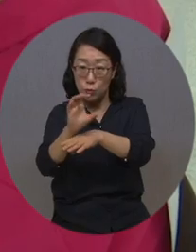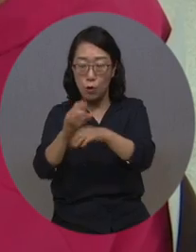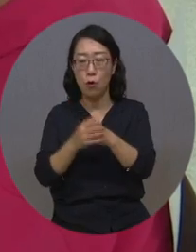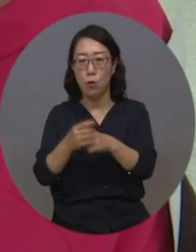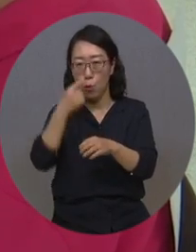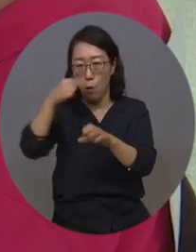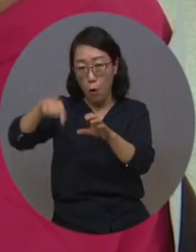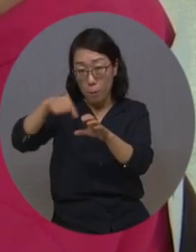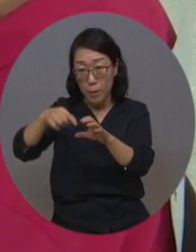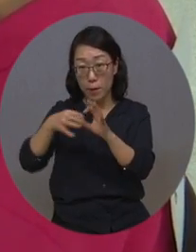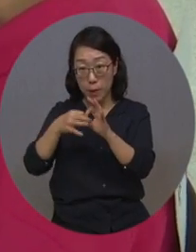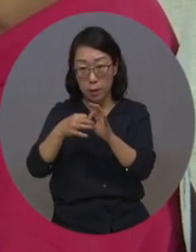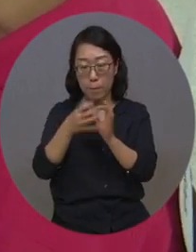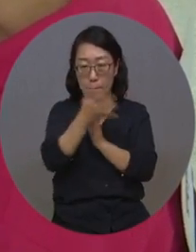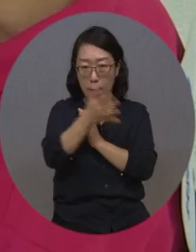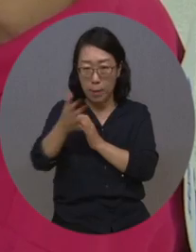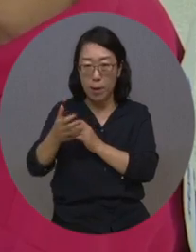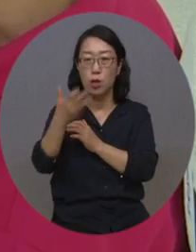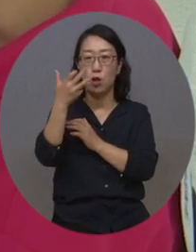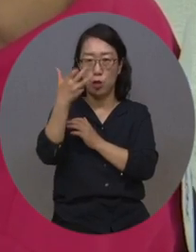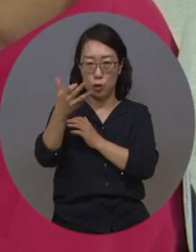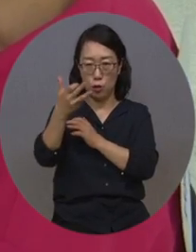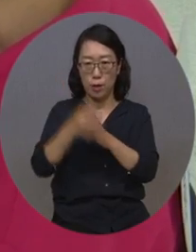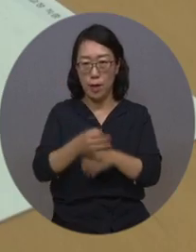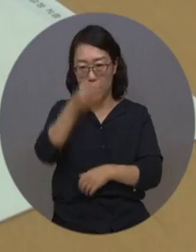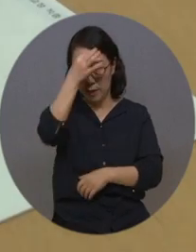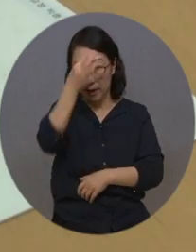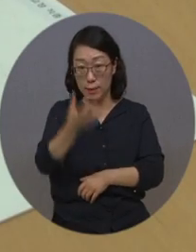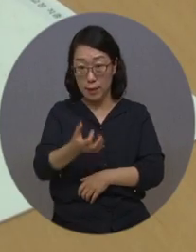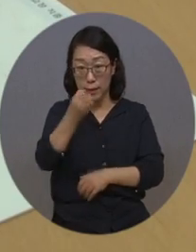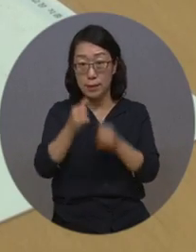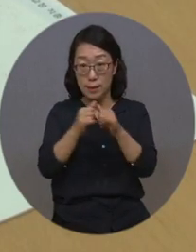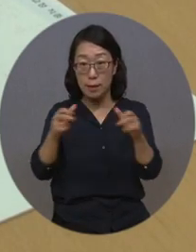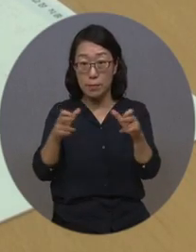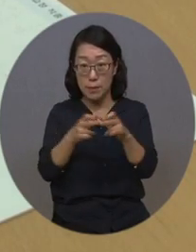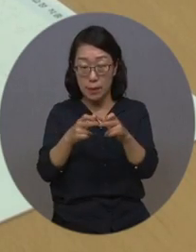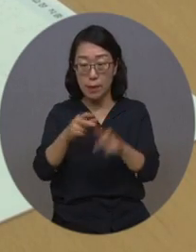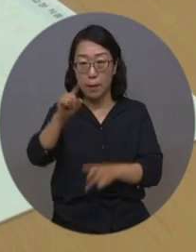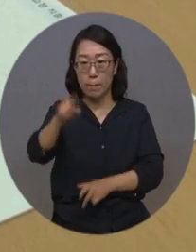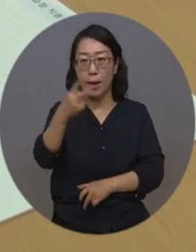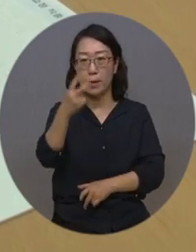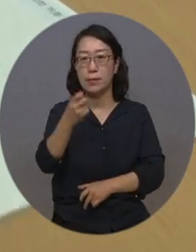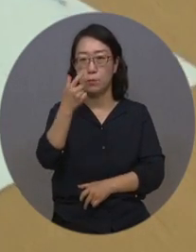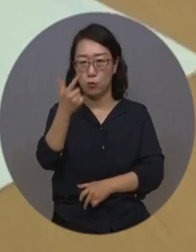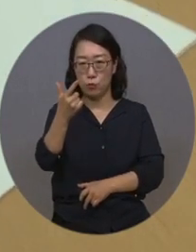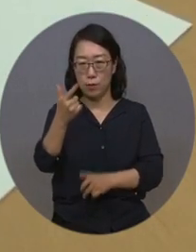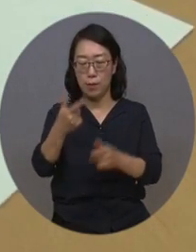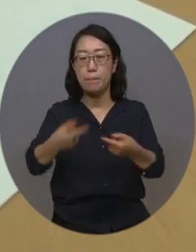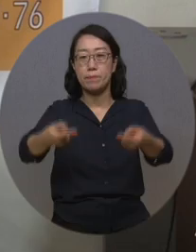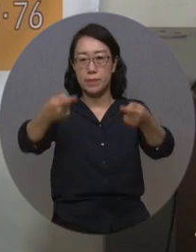바리스타 등 18개 업종에서 기능 보유 장애인 126명이 참가했습니다.